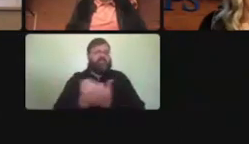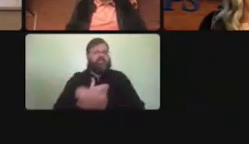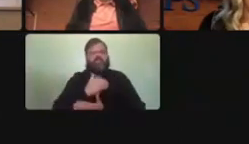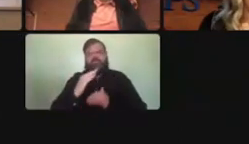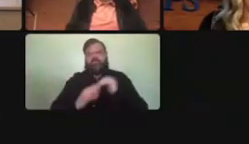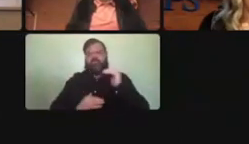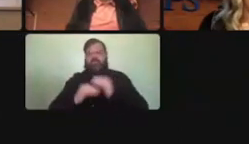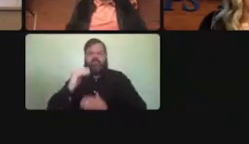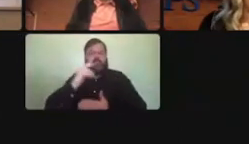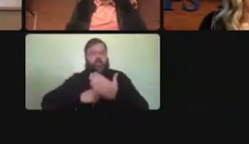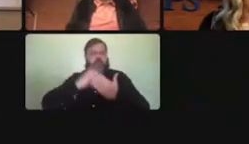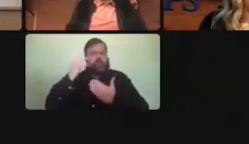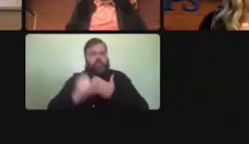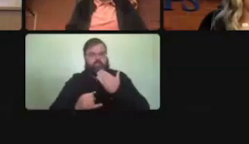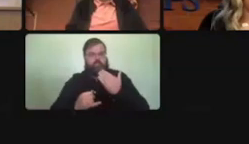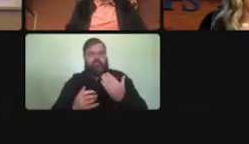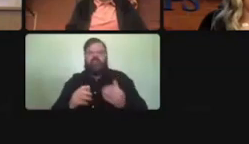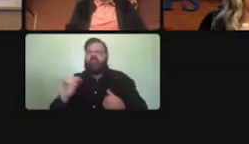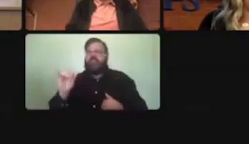kamati izungumzie